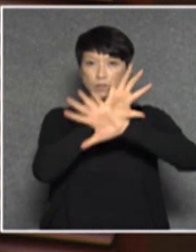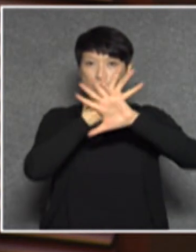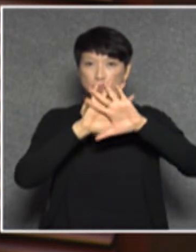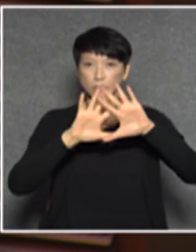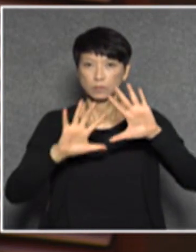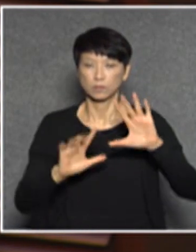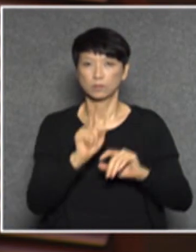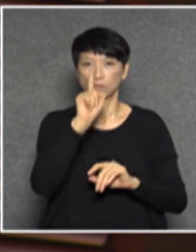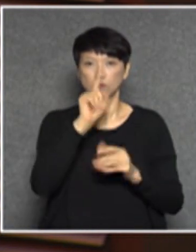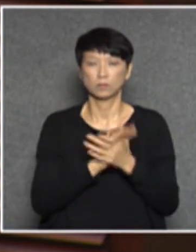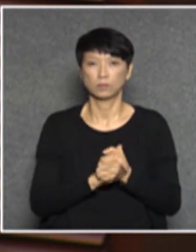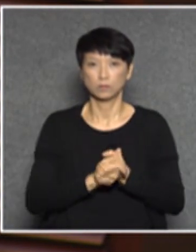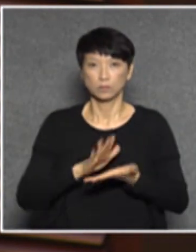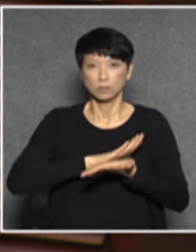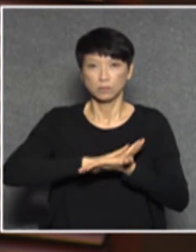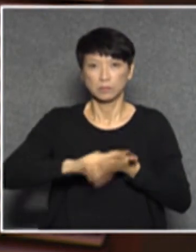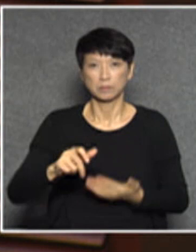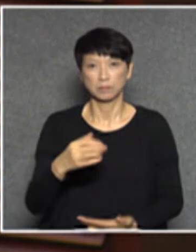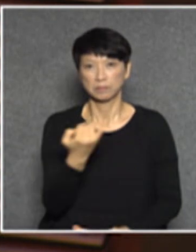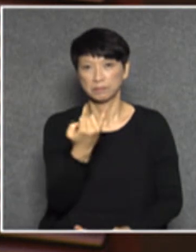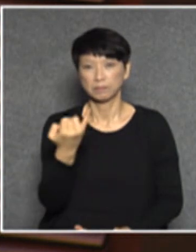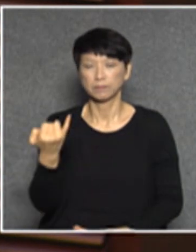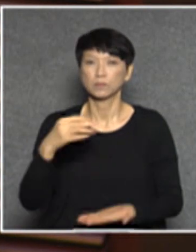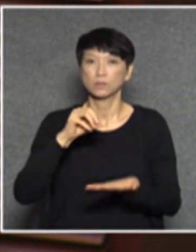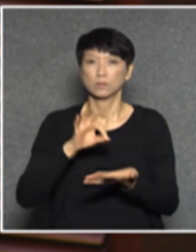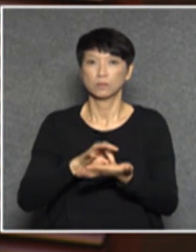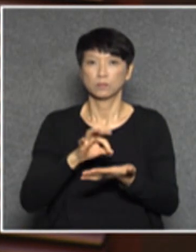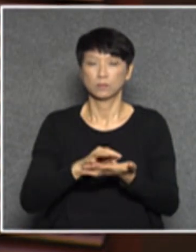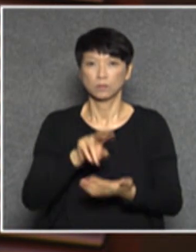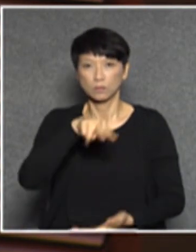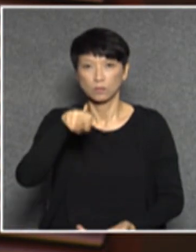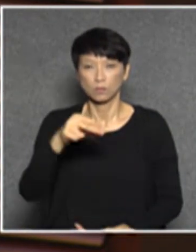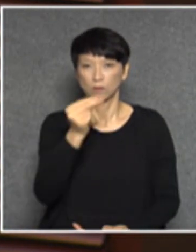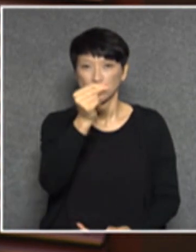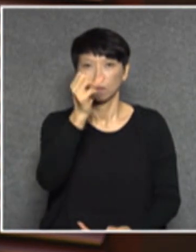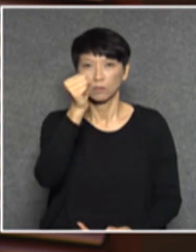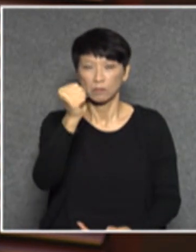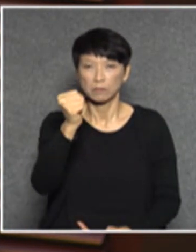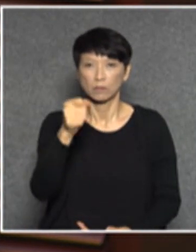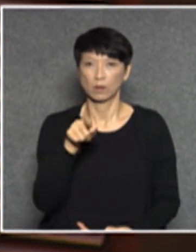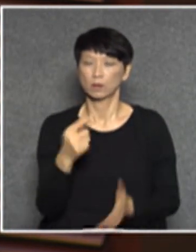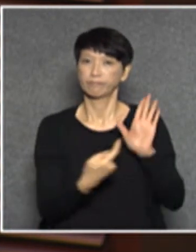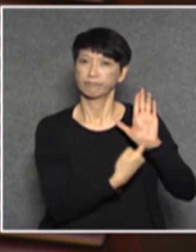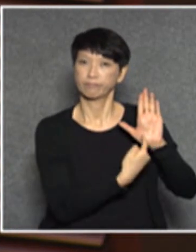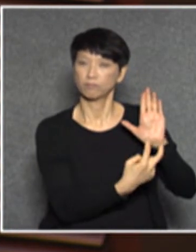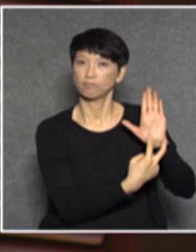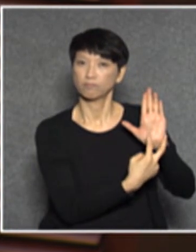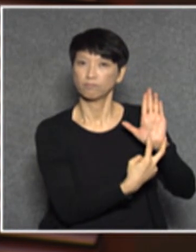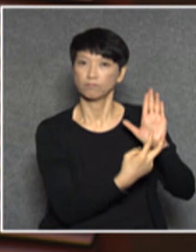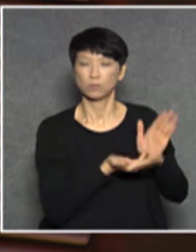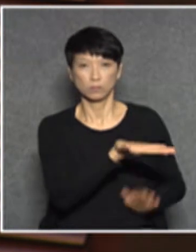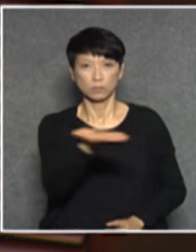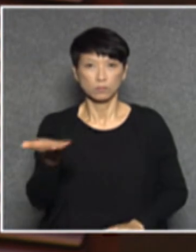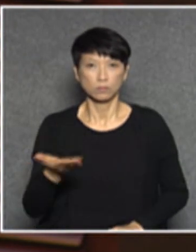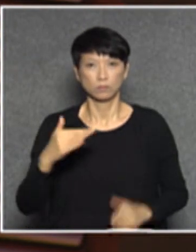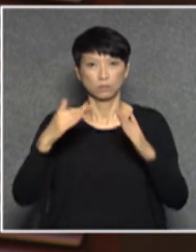衛生黑點大搜查，已經找到70個衛生黑點， 大家看看這些照片，行政長官、各位官員、